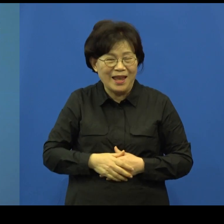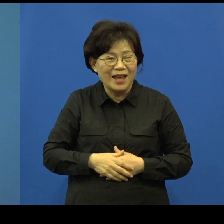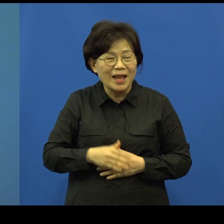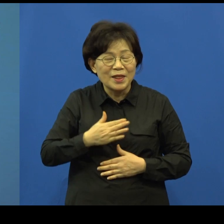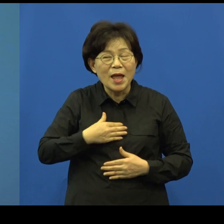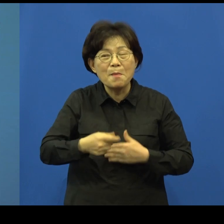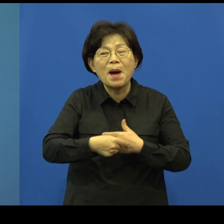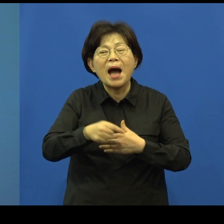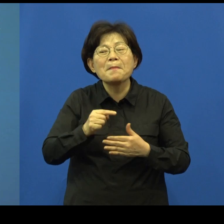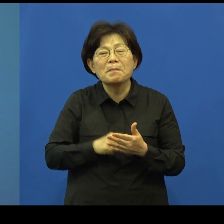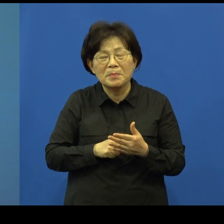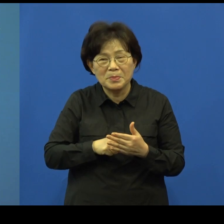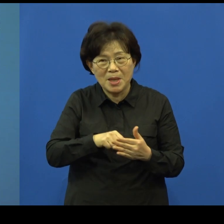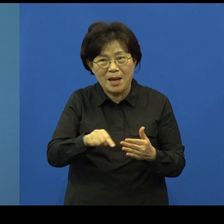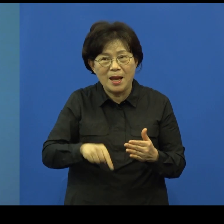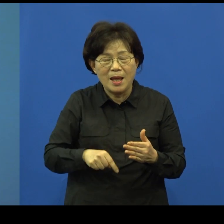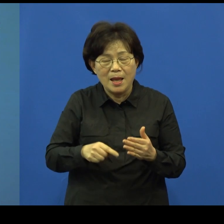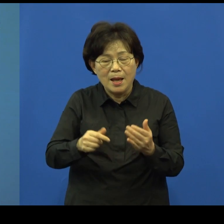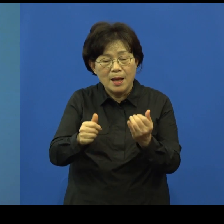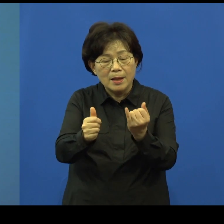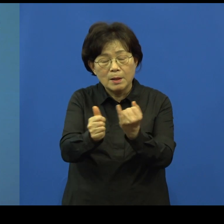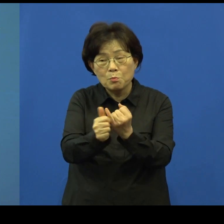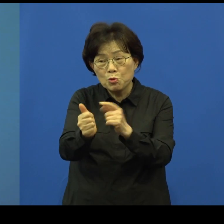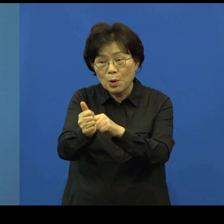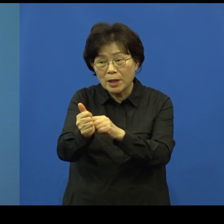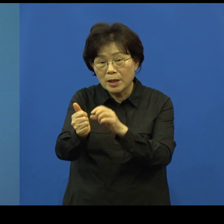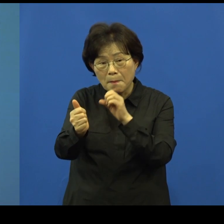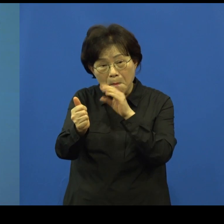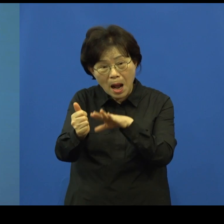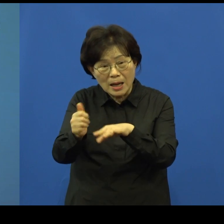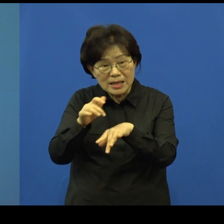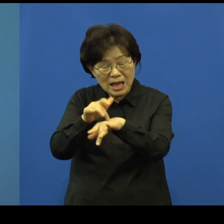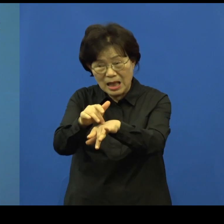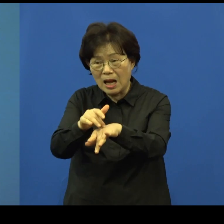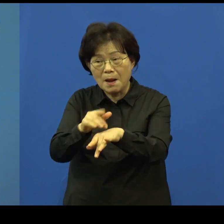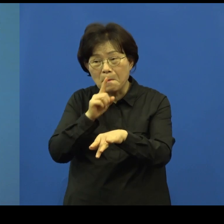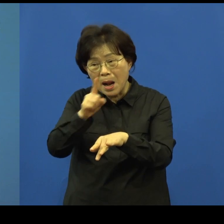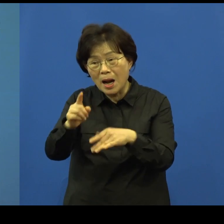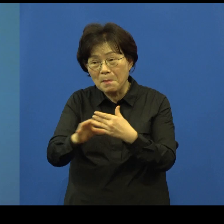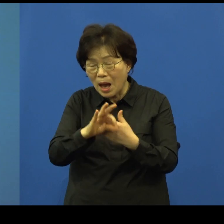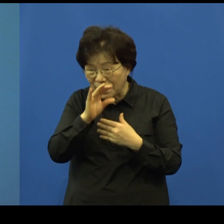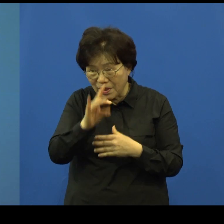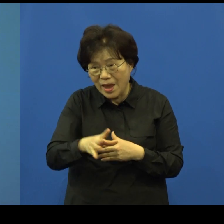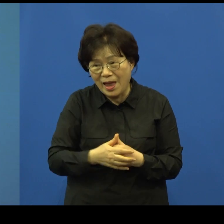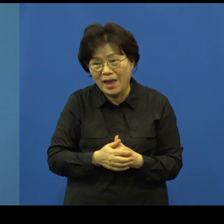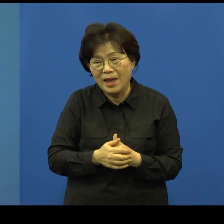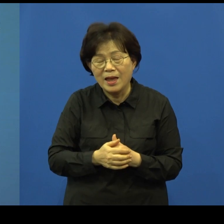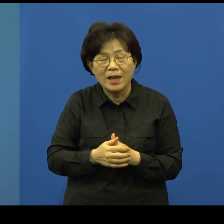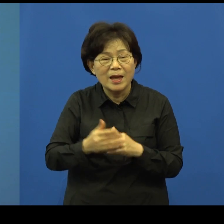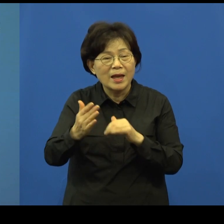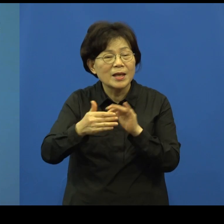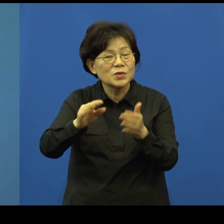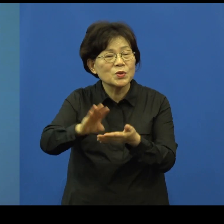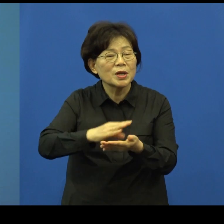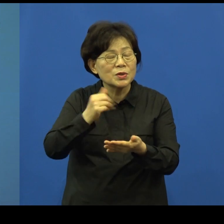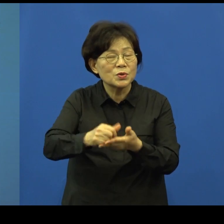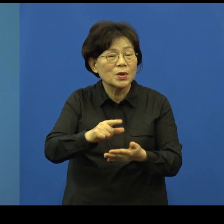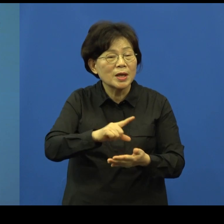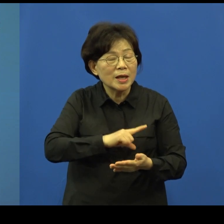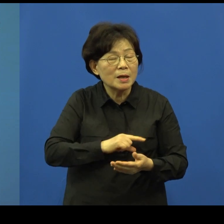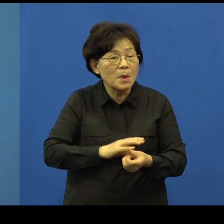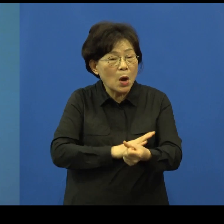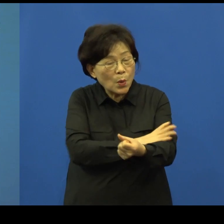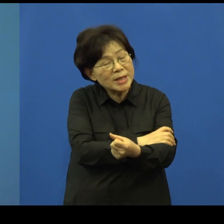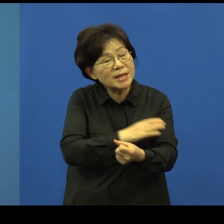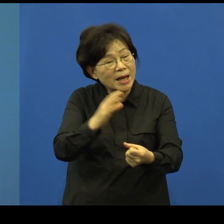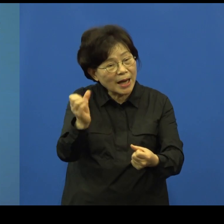때문에. 그죠? 상대하고 지금 대화하고 있는데. 그죠? 그러니까 예수 그리스도의 이름의 권세를 가지고